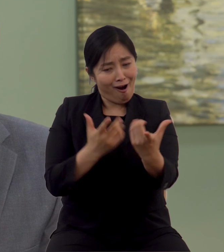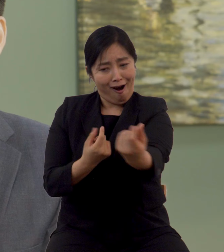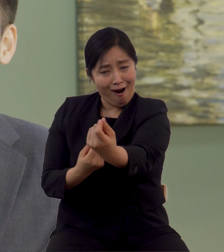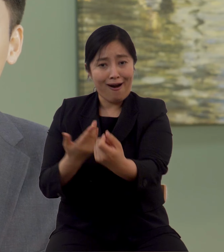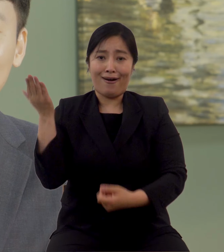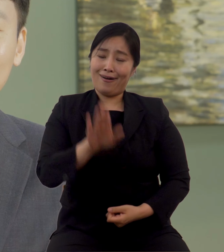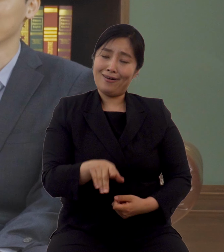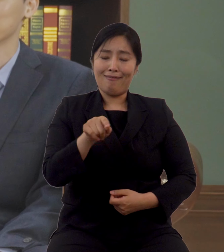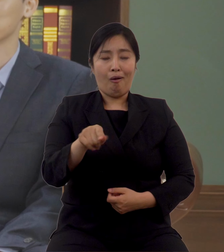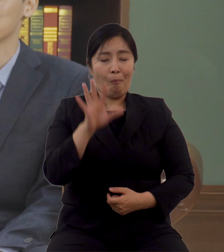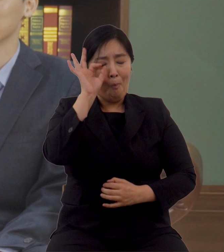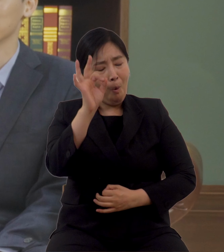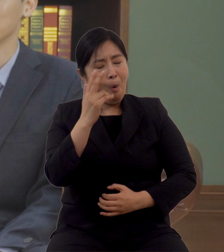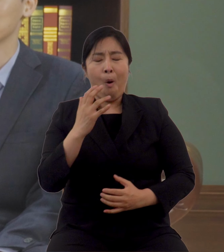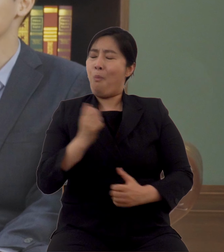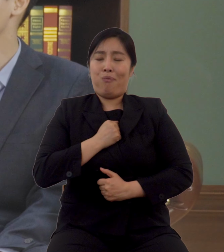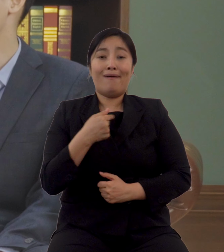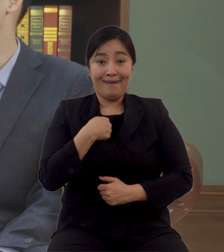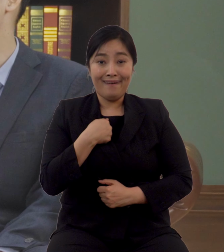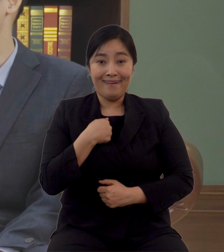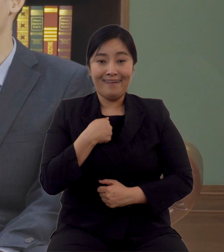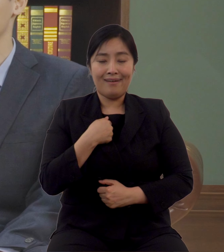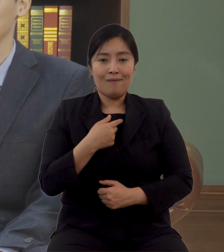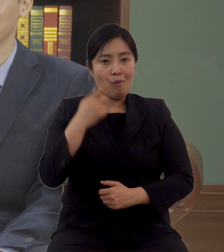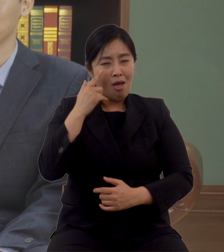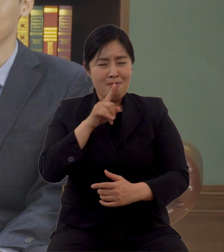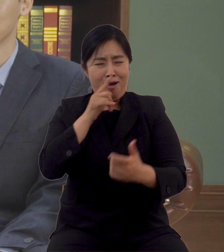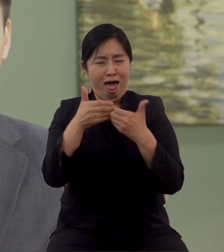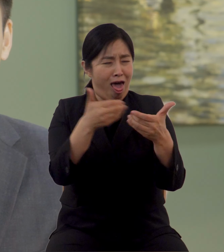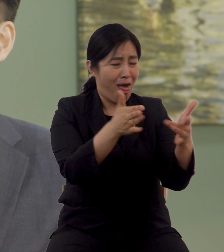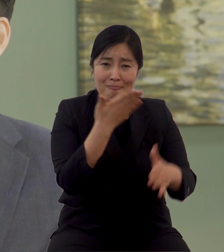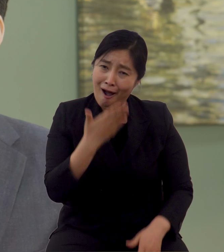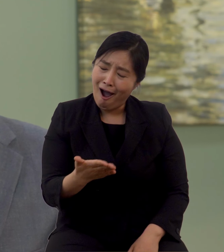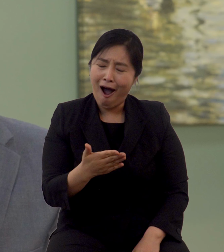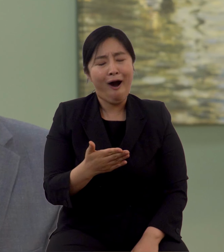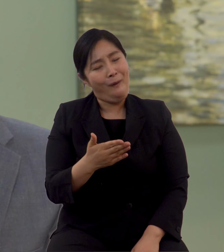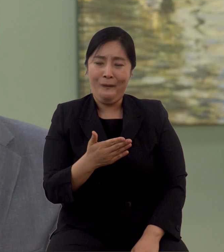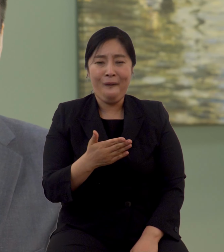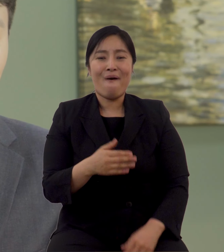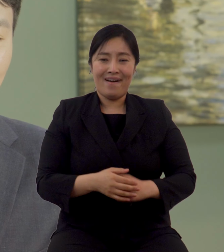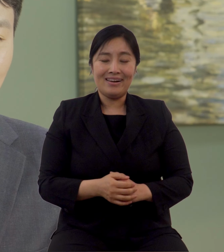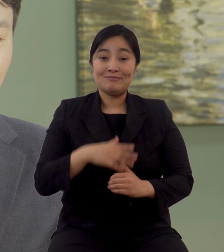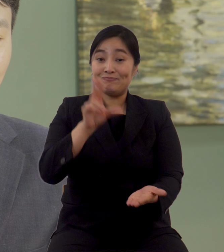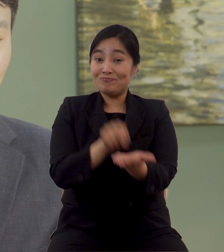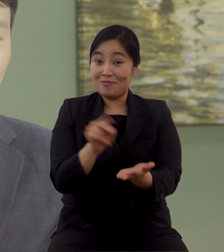하고 시의회도 하는 곳인데 저는 정말 아주 깜짝 놀란 장면이었습니다. 이렇게 공격적일 수가 있나 싶었는데